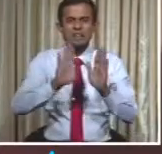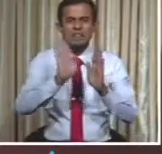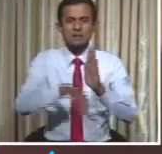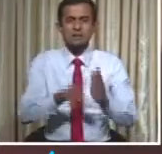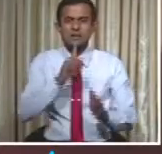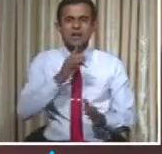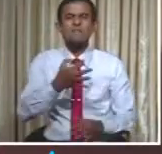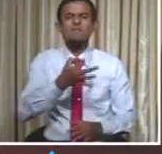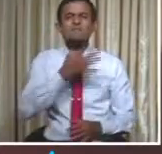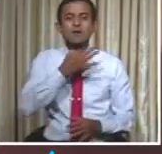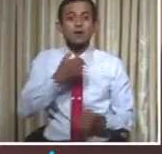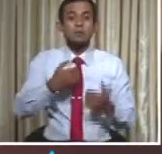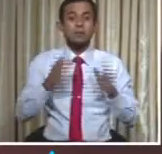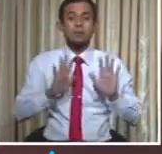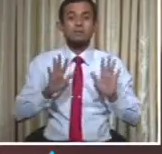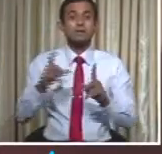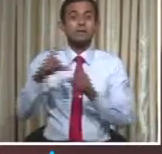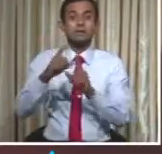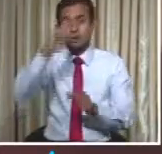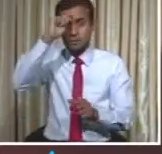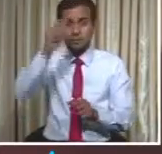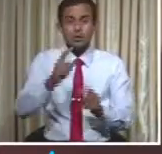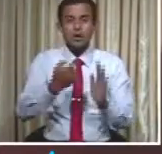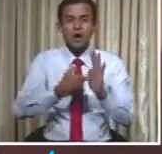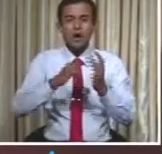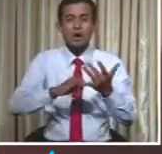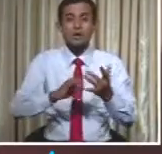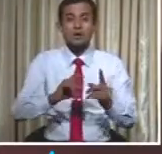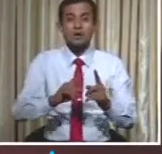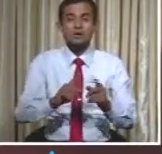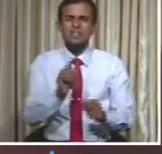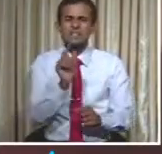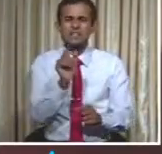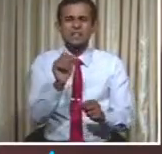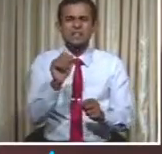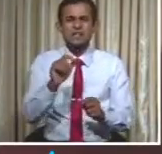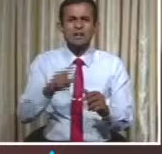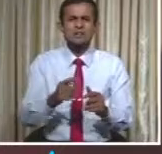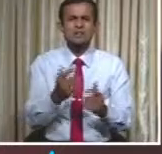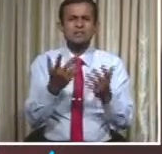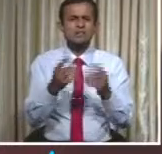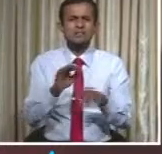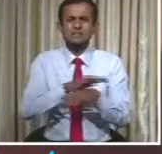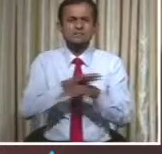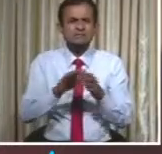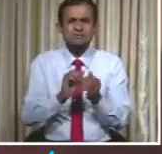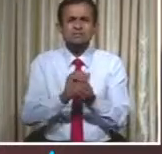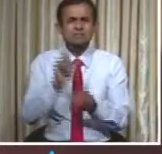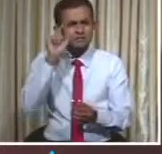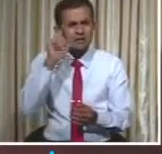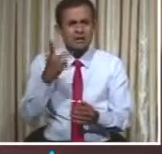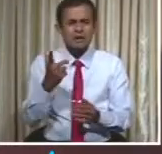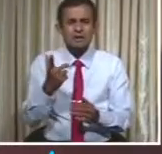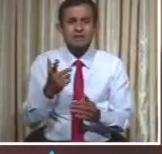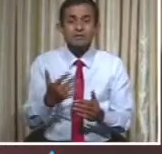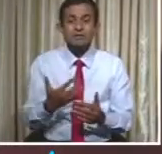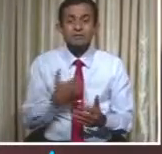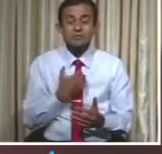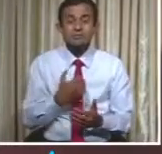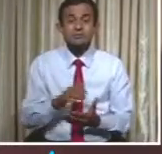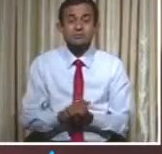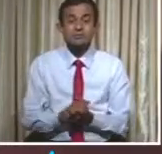එක විහිළුවක්. මේ මම නෙමෙයි කිව්වේ දිනේෂ් ගුණවර්ධන මැතිතුමා. රුපියල් 10කින් කියන එක අද ගණන් ගන්නේ නැහැ. We must be